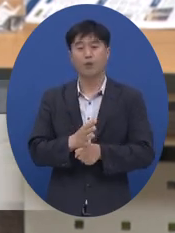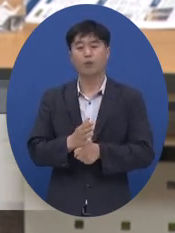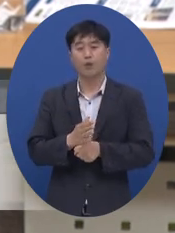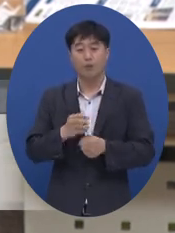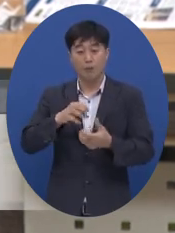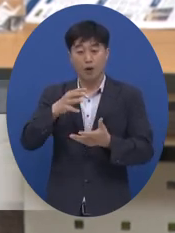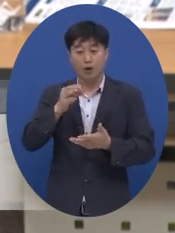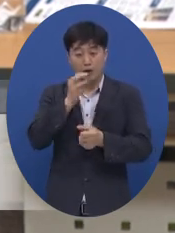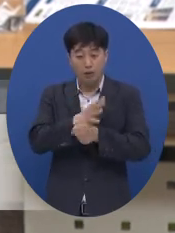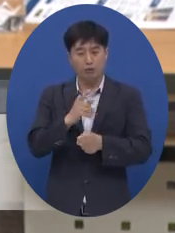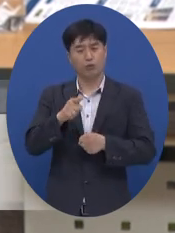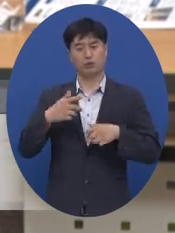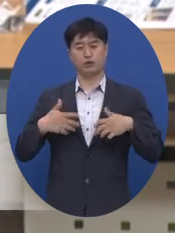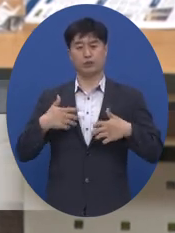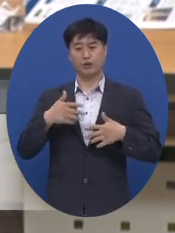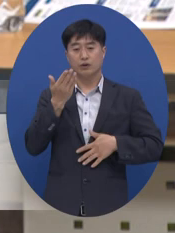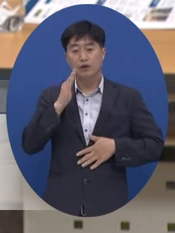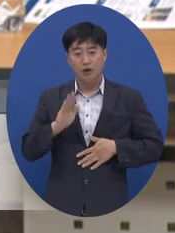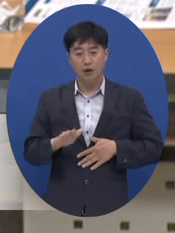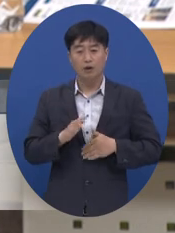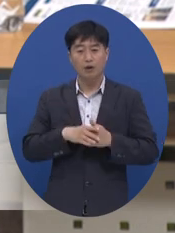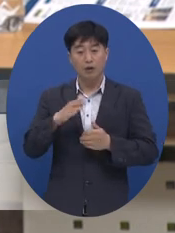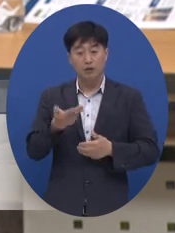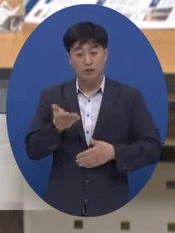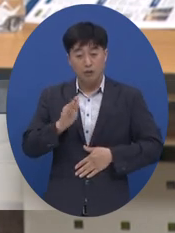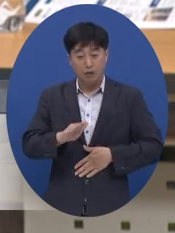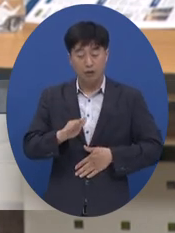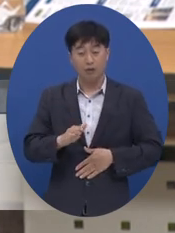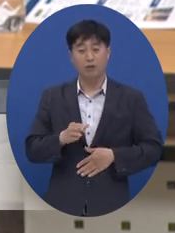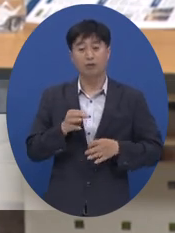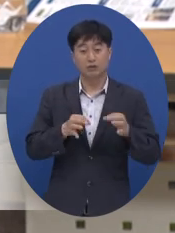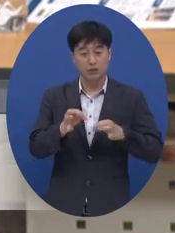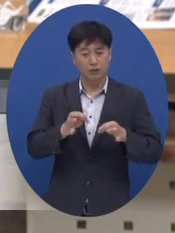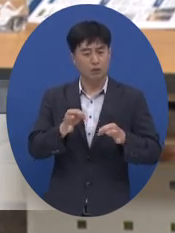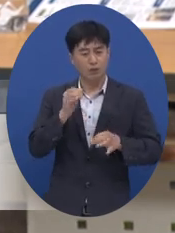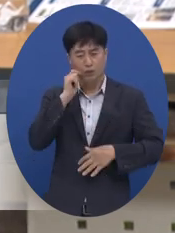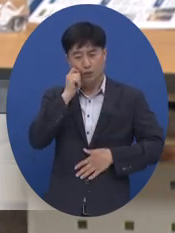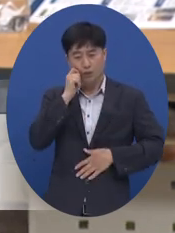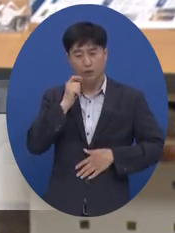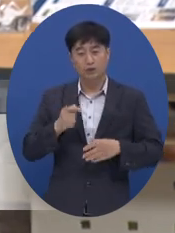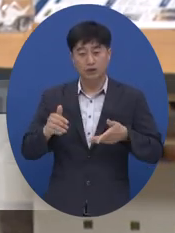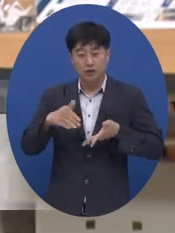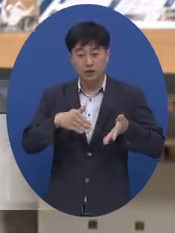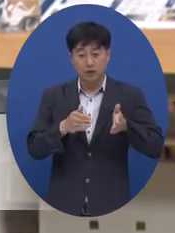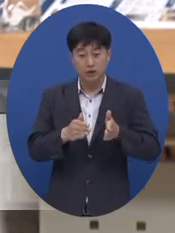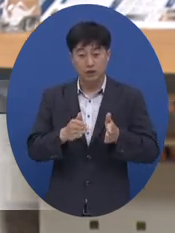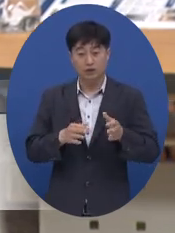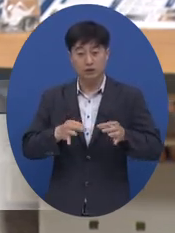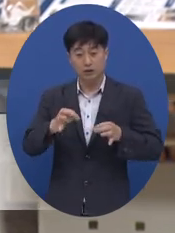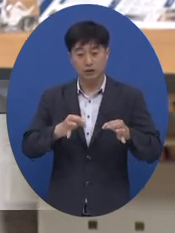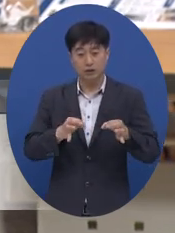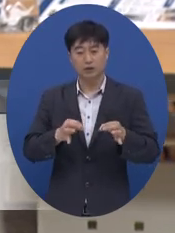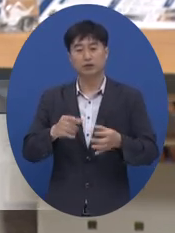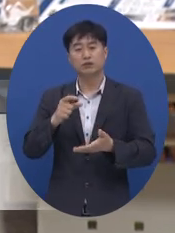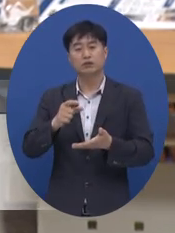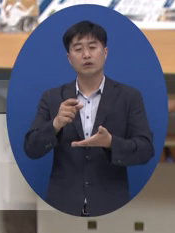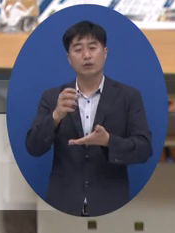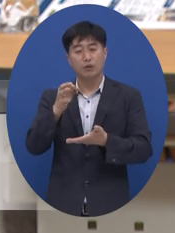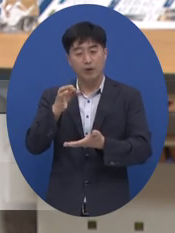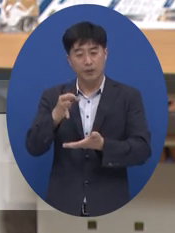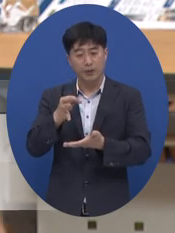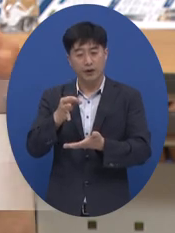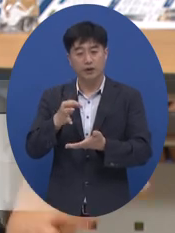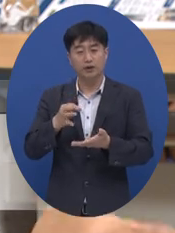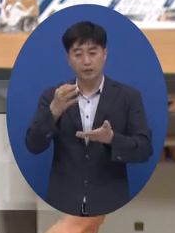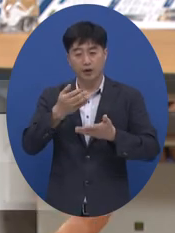게 재미잖아요. 그런데 호떡 장사, 풀빵 장사 사업자 못 냅니다. 노점하는 사람들도 지역화폐 받을 수 있어야죠.